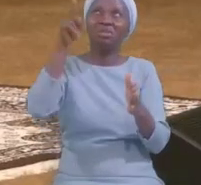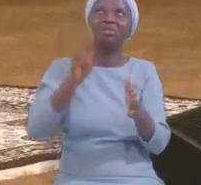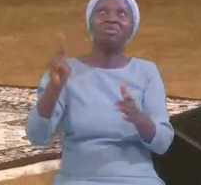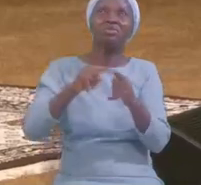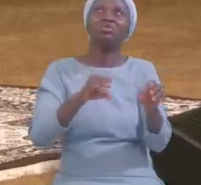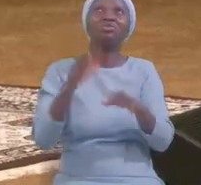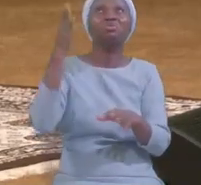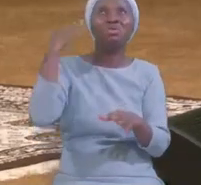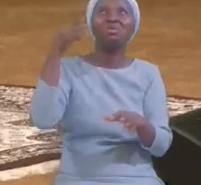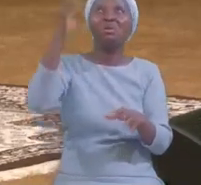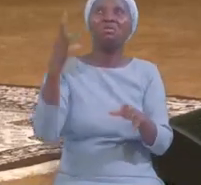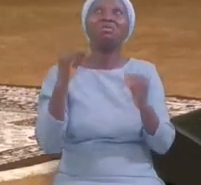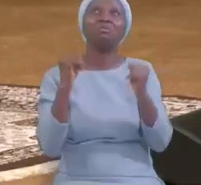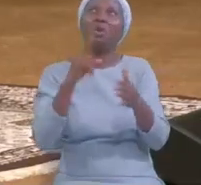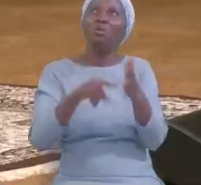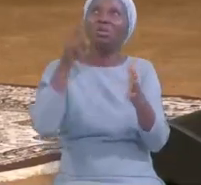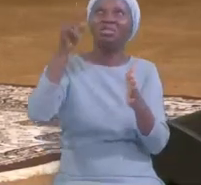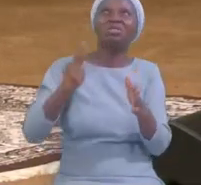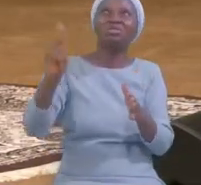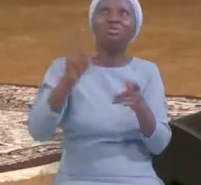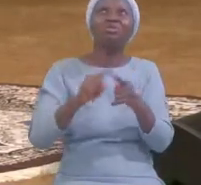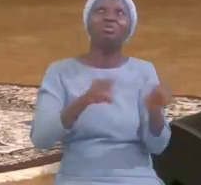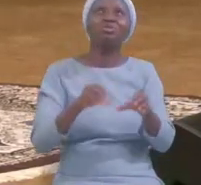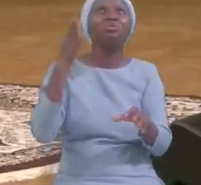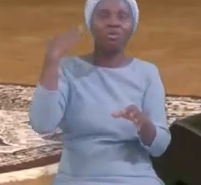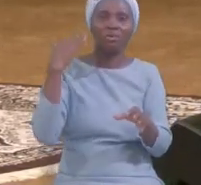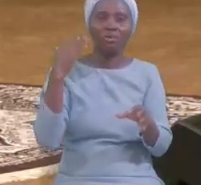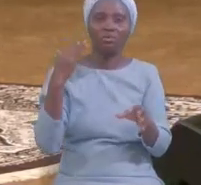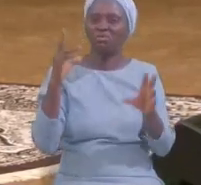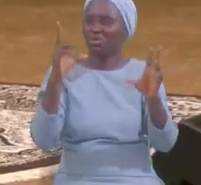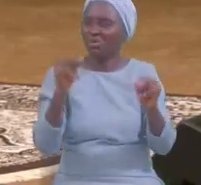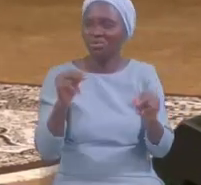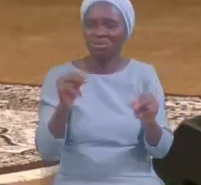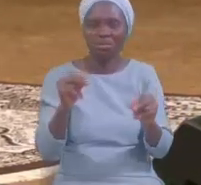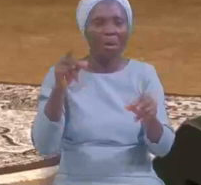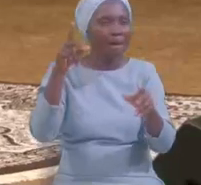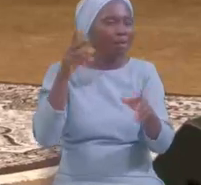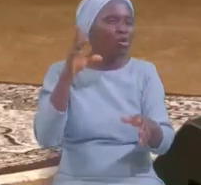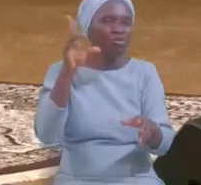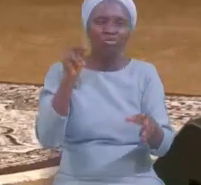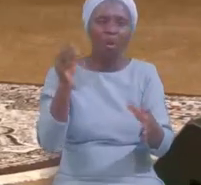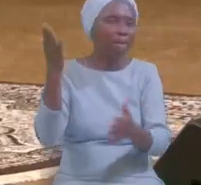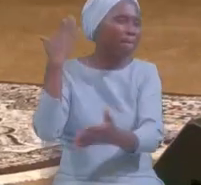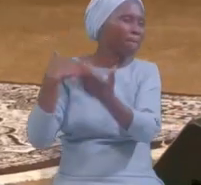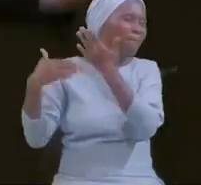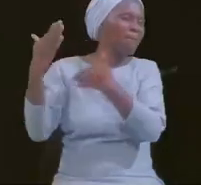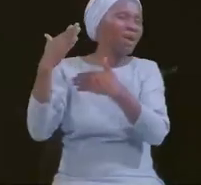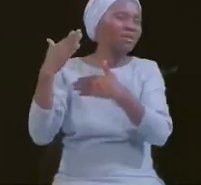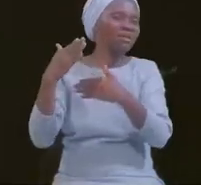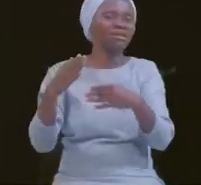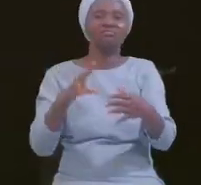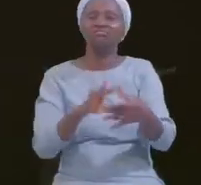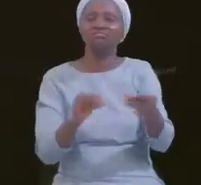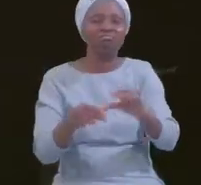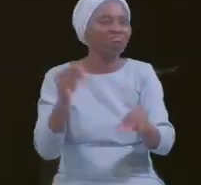faisait. Non, il n'y a pas le passé en Dieu. Il n'y a pas le passé en Dieu. Hier,